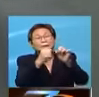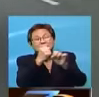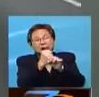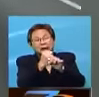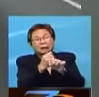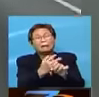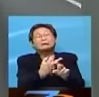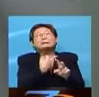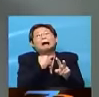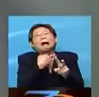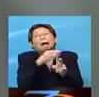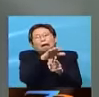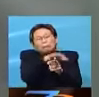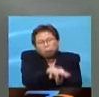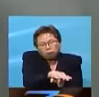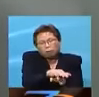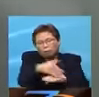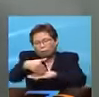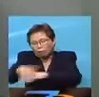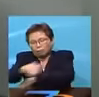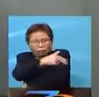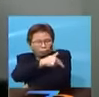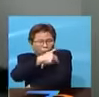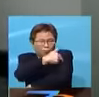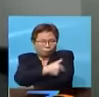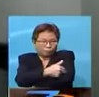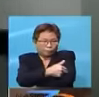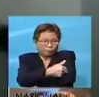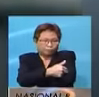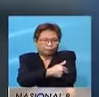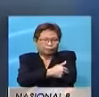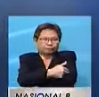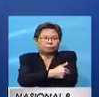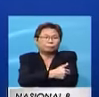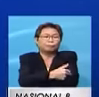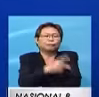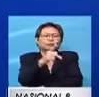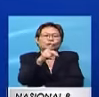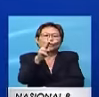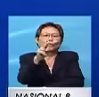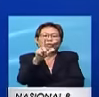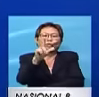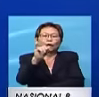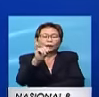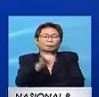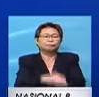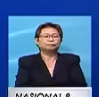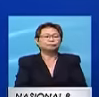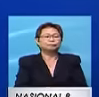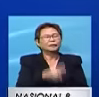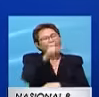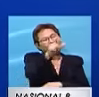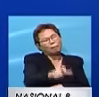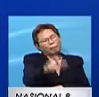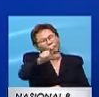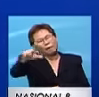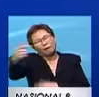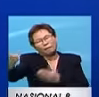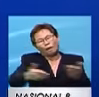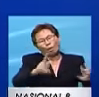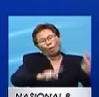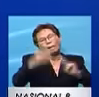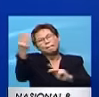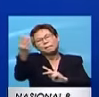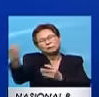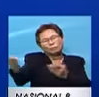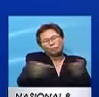yang tersepit dan dihantar ke hospital Temenggung seri Maharaja Tun Ibrahim kulai manakala mangsa lain dibawa oleh orang awam